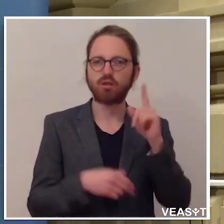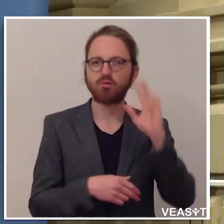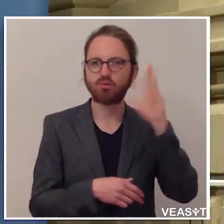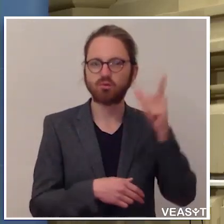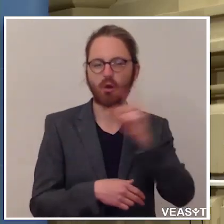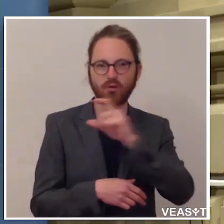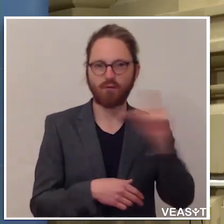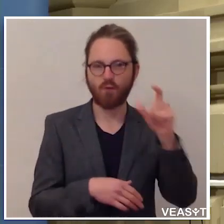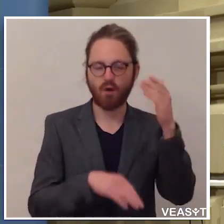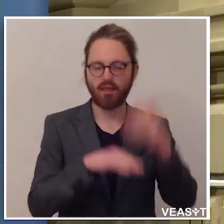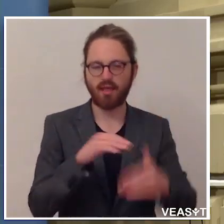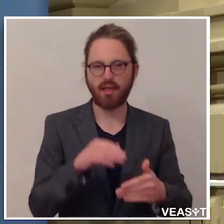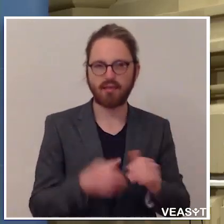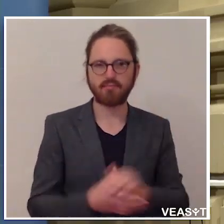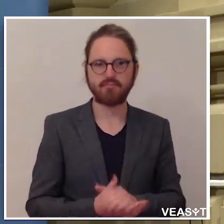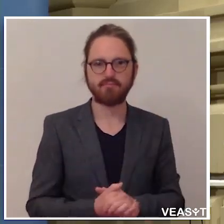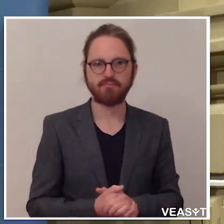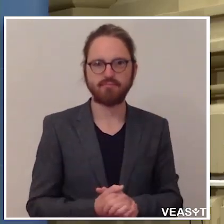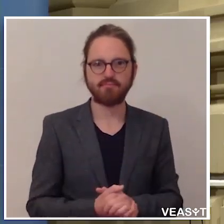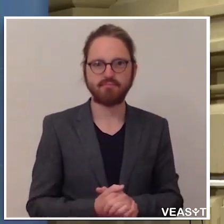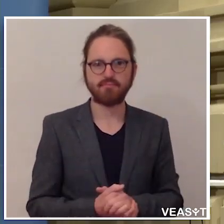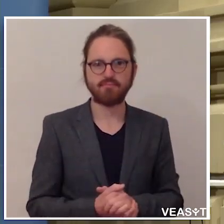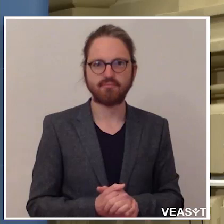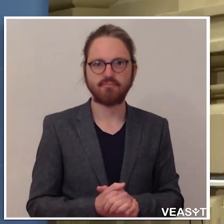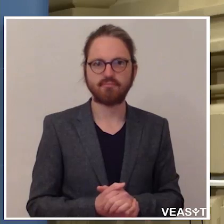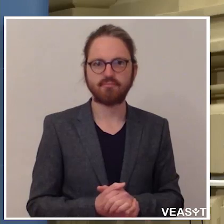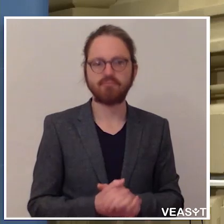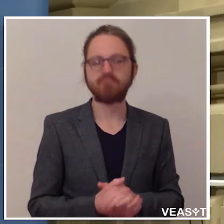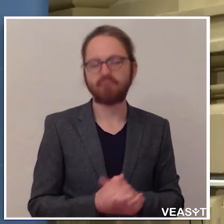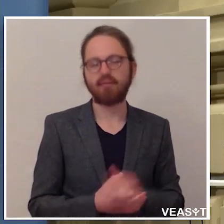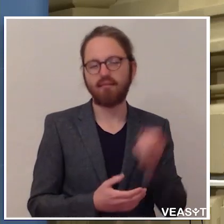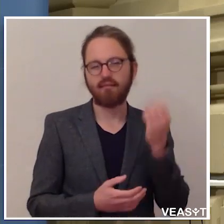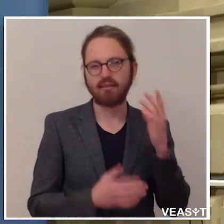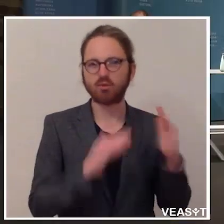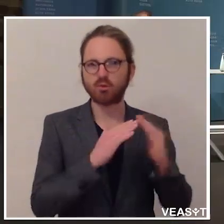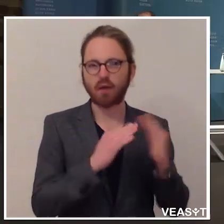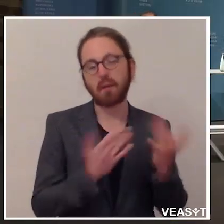verlängertes Wochenende, wahrscheinlich zu Hause, aber auch möglicherweise draußen.